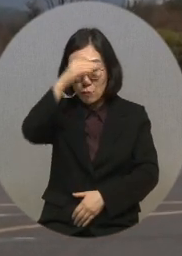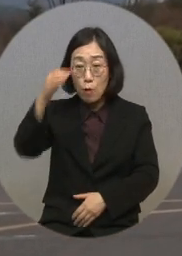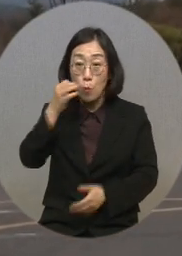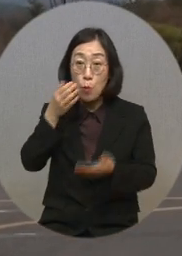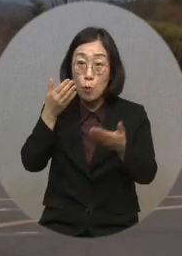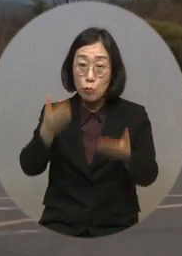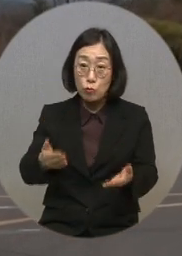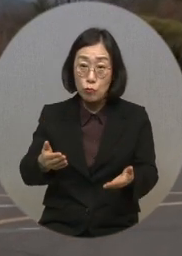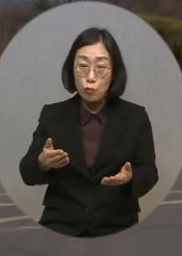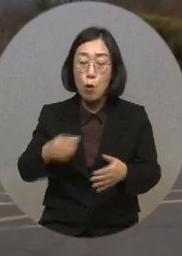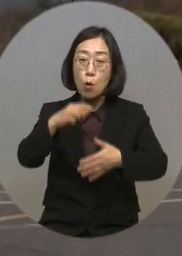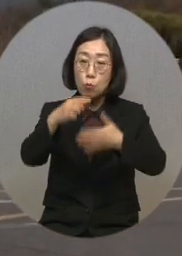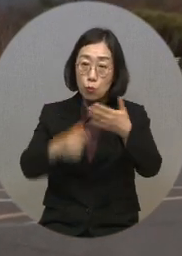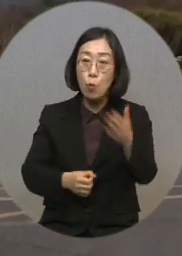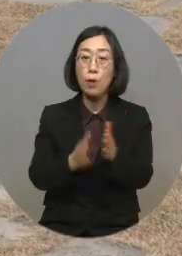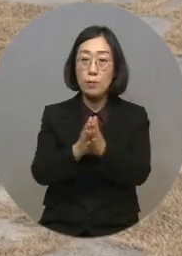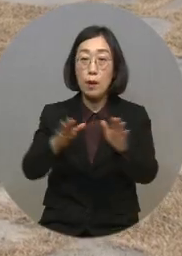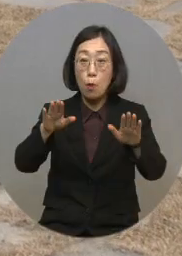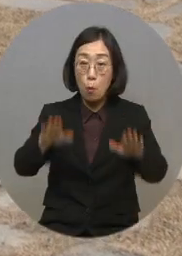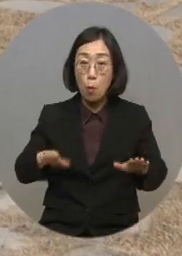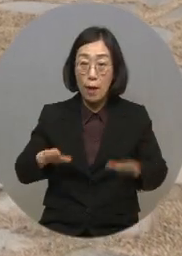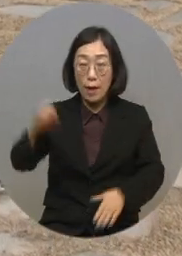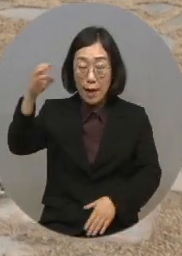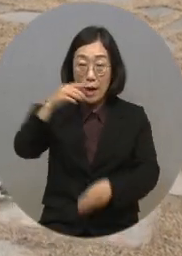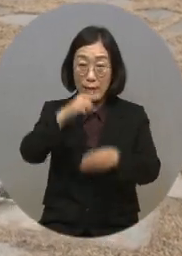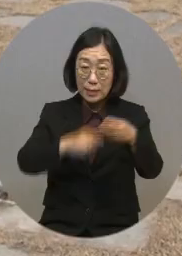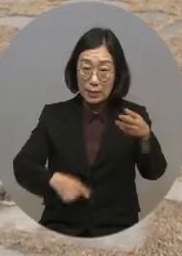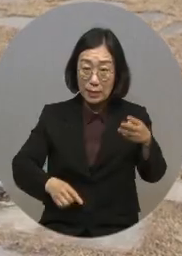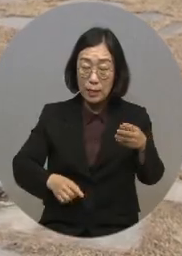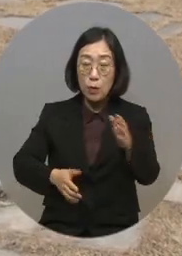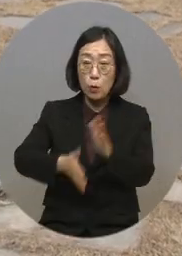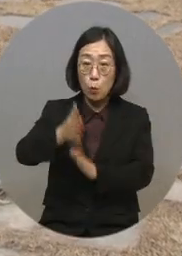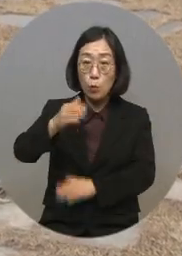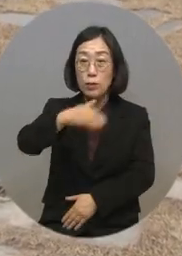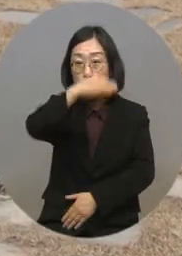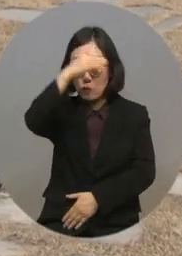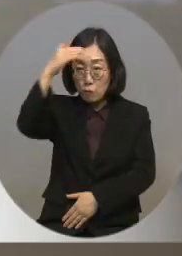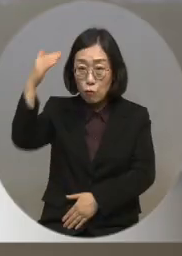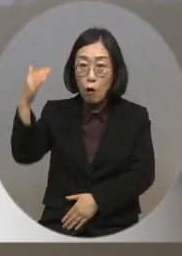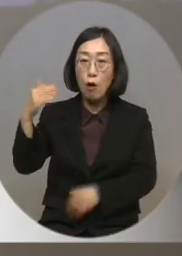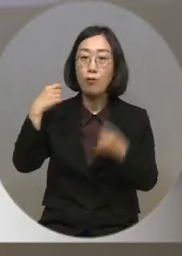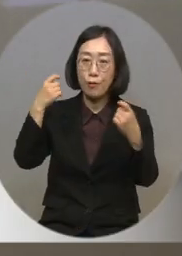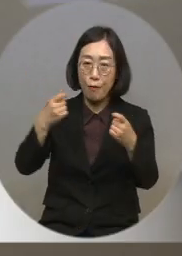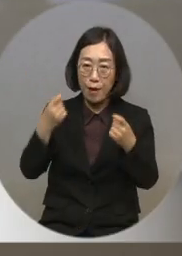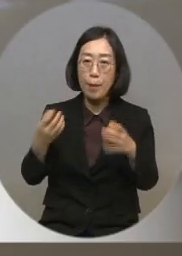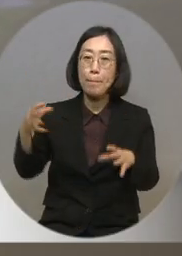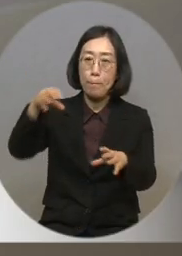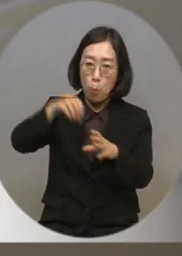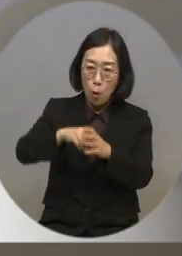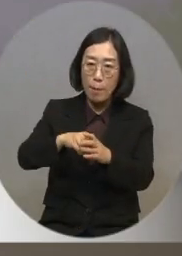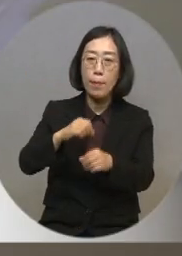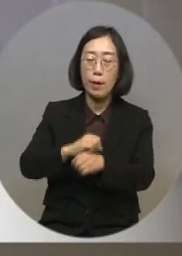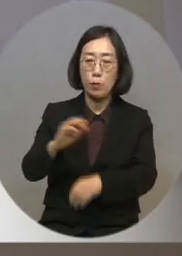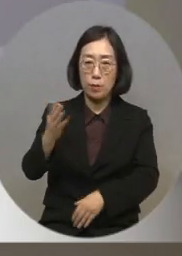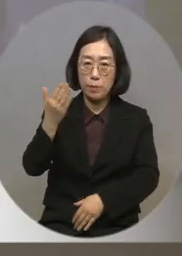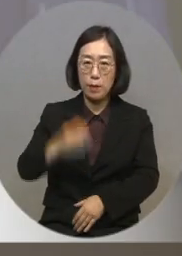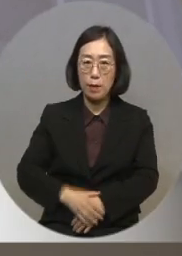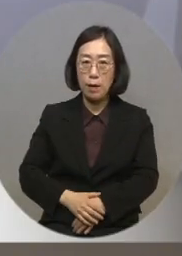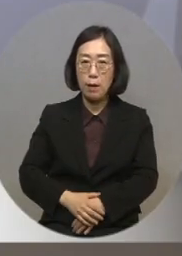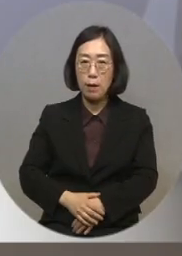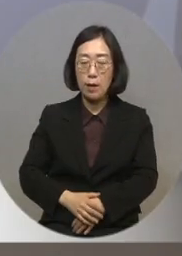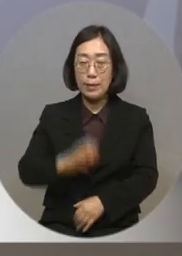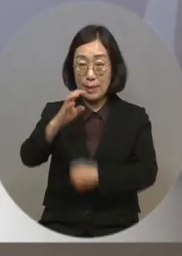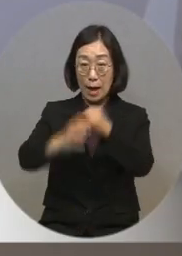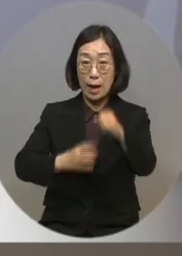견학 프로그램을 시작으로 올해는 양주 시티 투어 명소로 시민들을 만나게 되었습니다. 40년 정도 이제 양주시하고